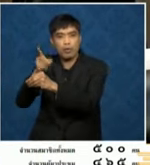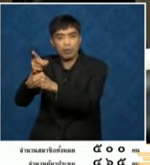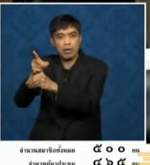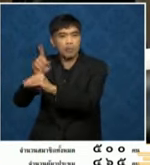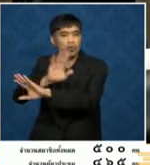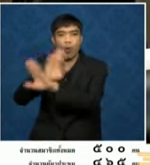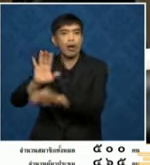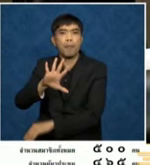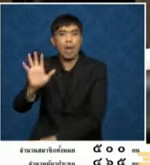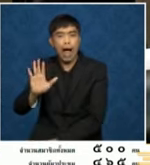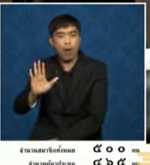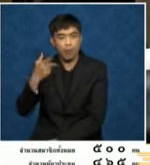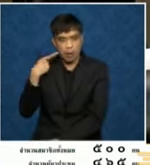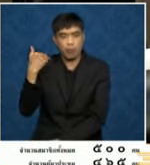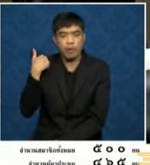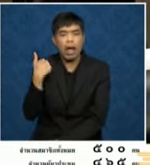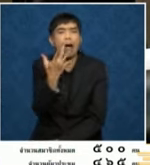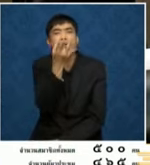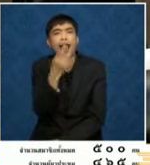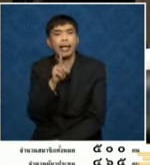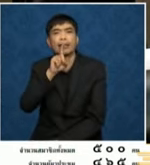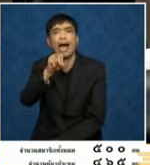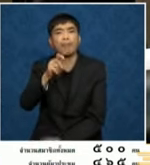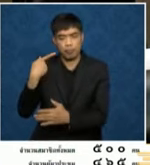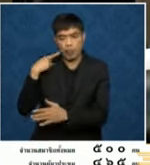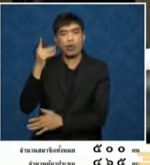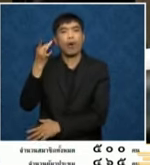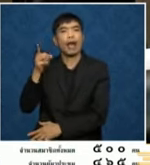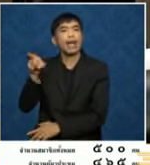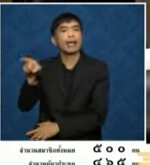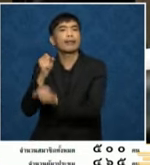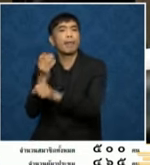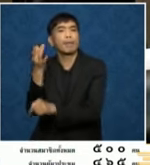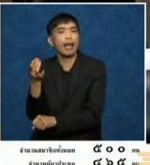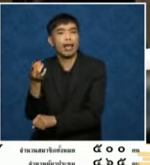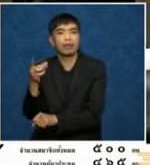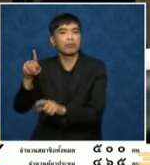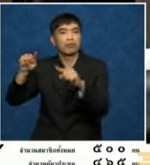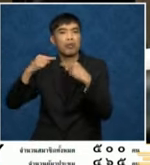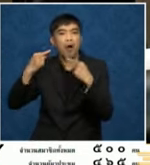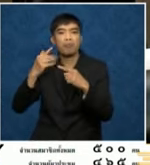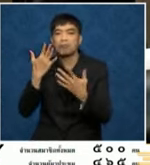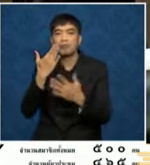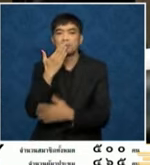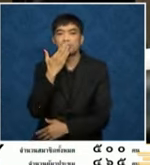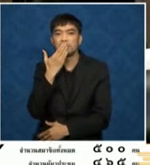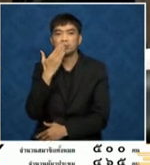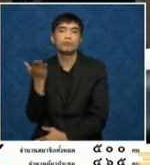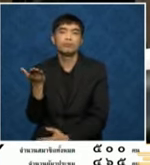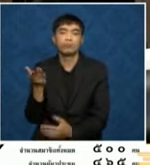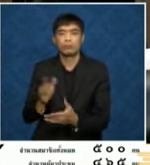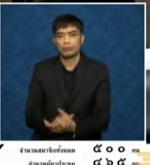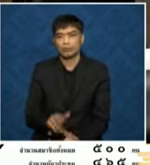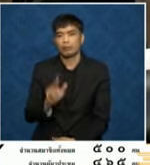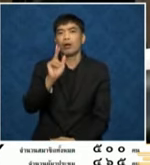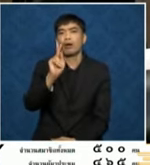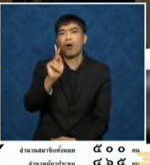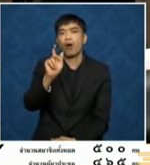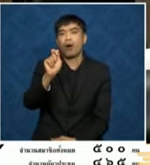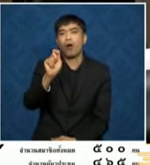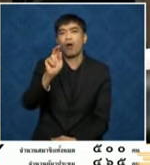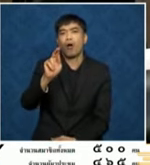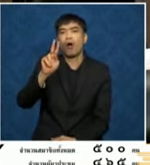ชื่อว่าท่านตอบไม่ได้เพราะขนาดผู้ชี้แจงมาชี้แจงยังตอบไม่ได้ถึงทุกวันนี้นะครับกรมน.เนี่ยจึงเป็นหน่วยงานที่ทำทุกอย่างยกเว้นง